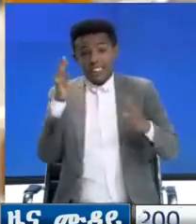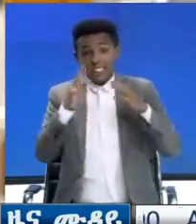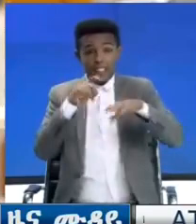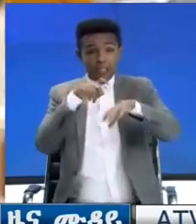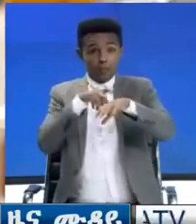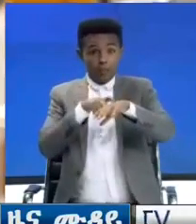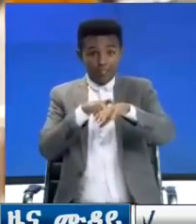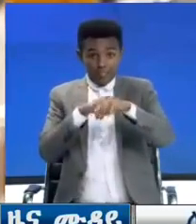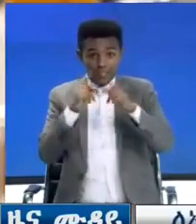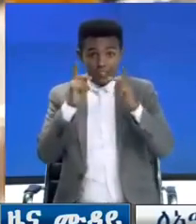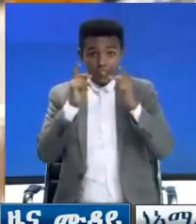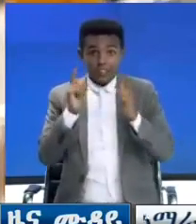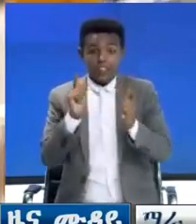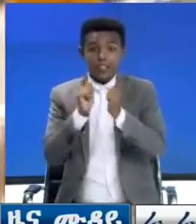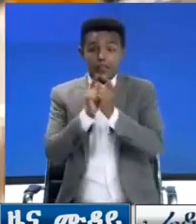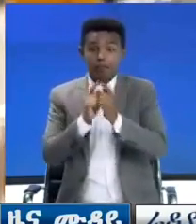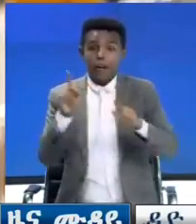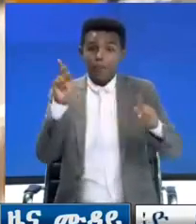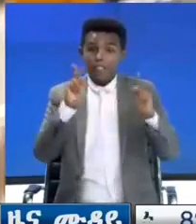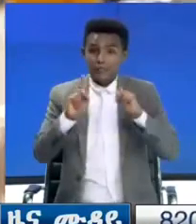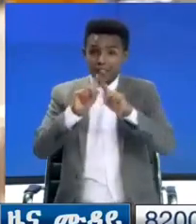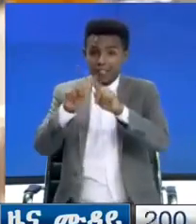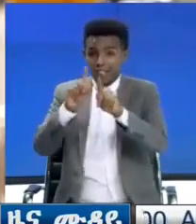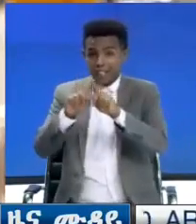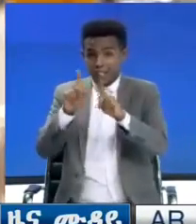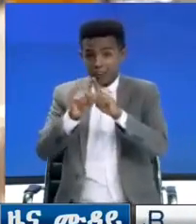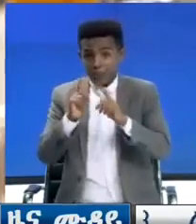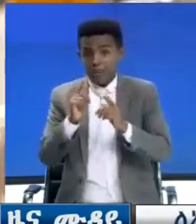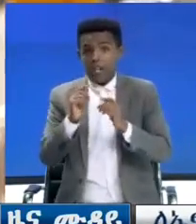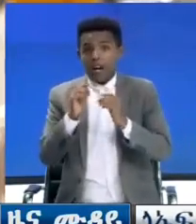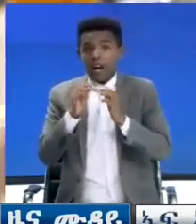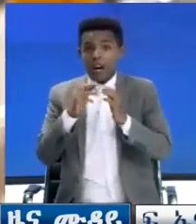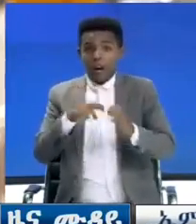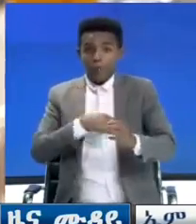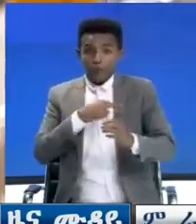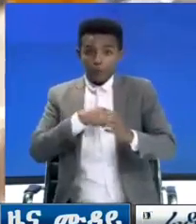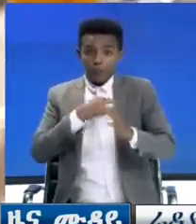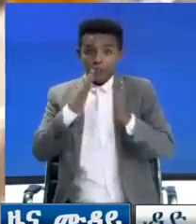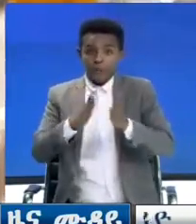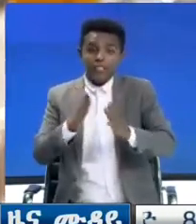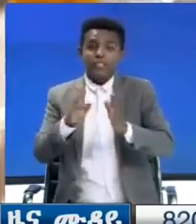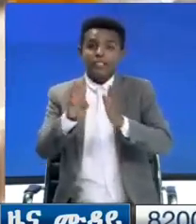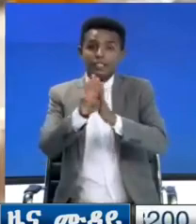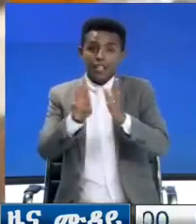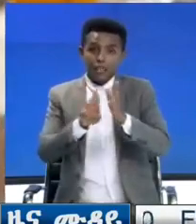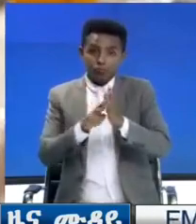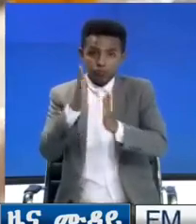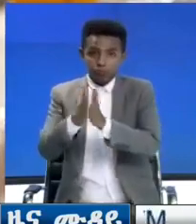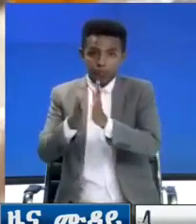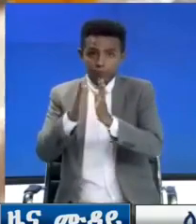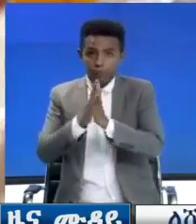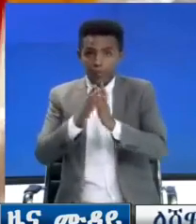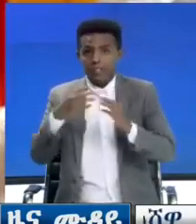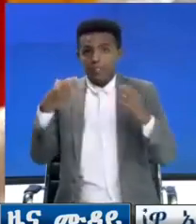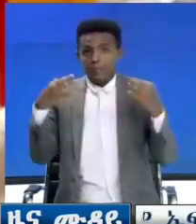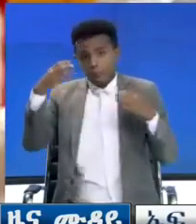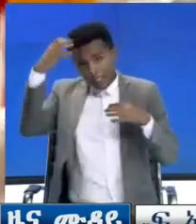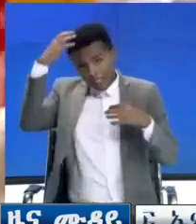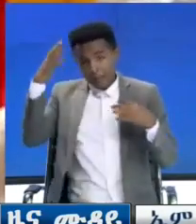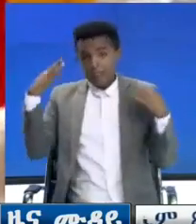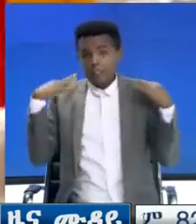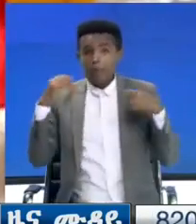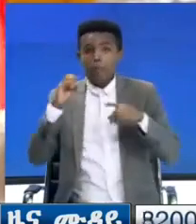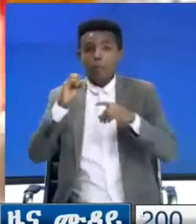ሲገጥም እንግዲህ ማህበረሰቡ በቤቱ በመሆን የተለያዩ ሃይማኖታዊ ስርዓቶችን በመከወን በመንግስት በሃይማኖት አባቶችና በጤና ባለሙያዎች